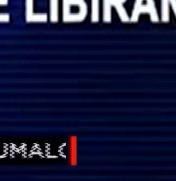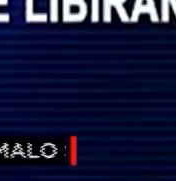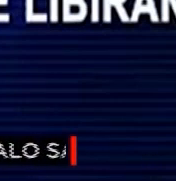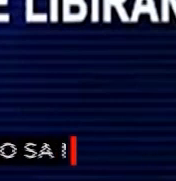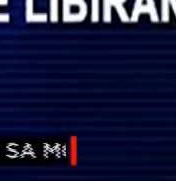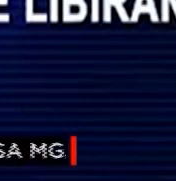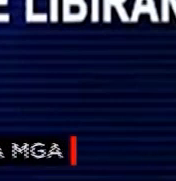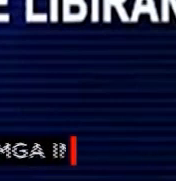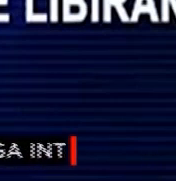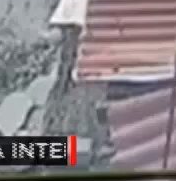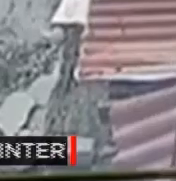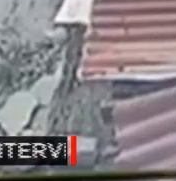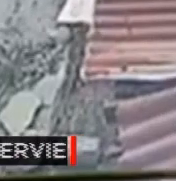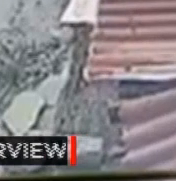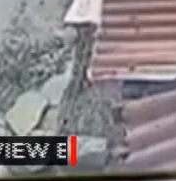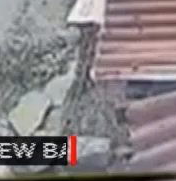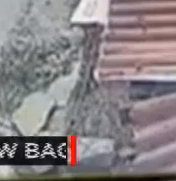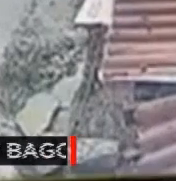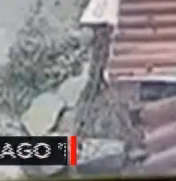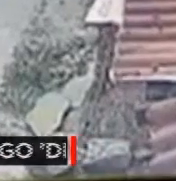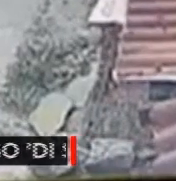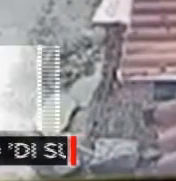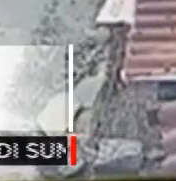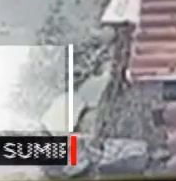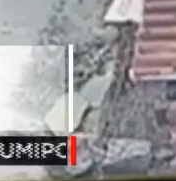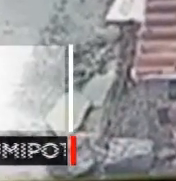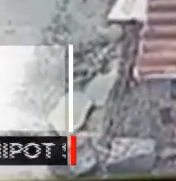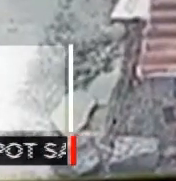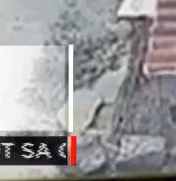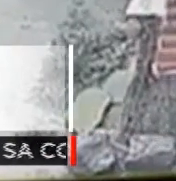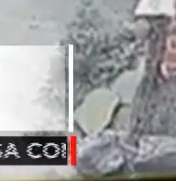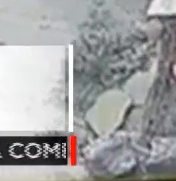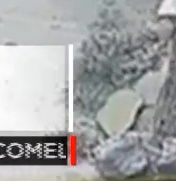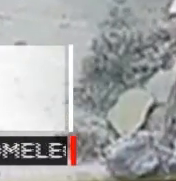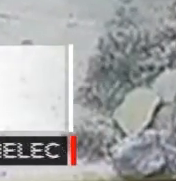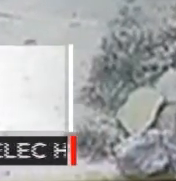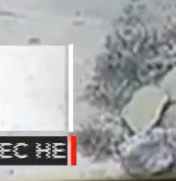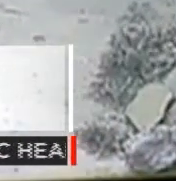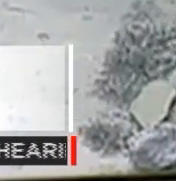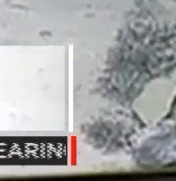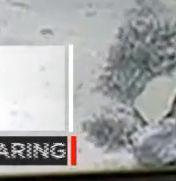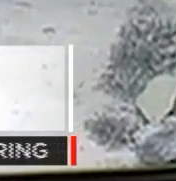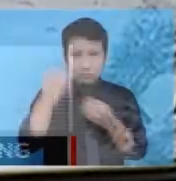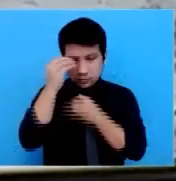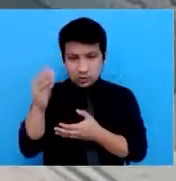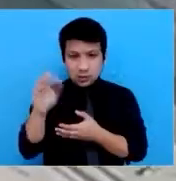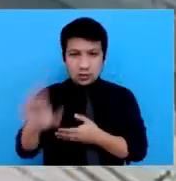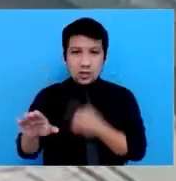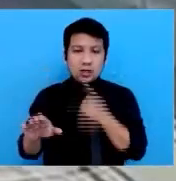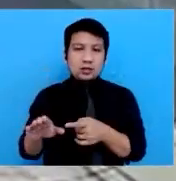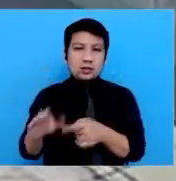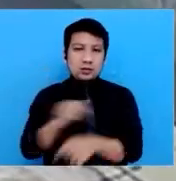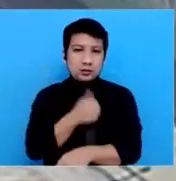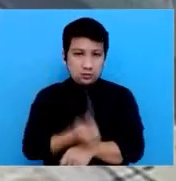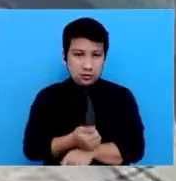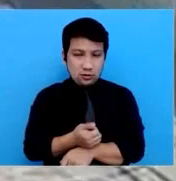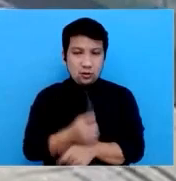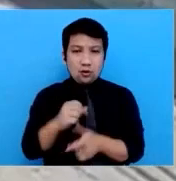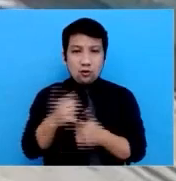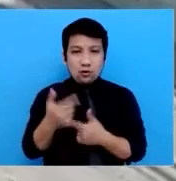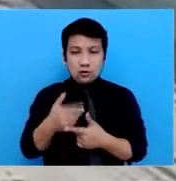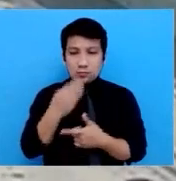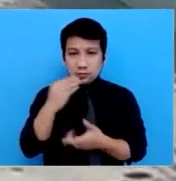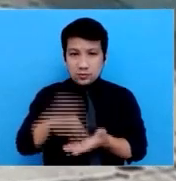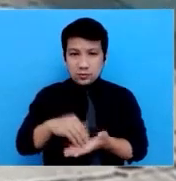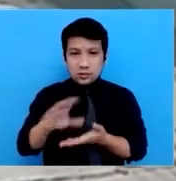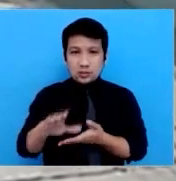nilang investigation. Sa may impormasyon sa kinaroroonan ng suspek, ipagbigay alam lang sa mga otoridad o mag-iwan ng mensahe sa